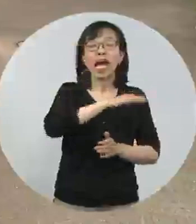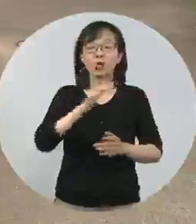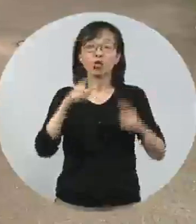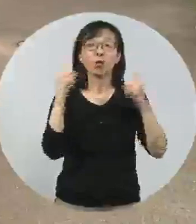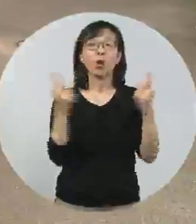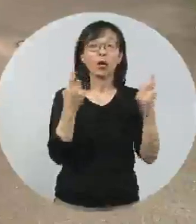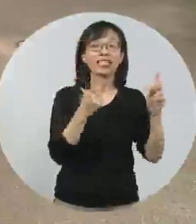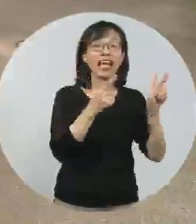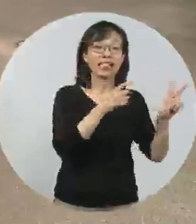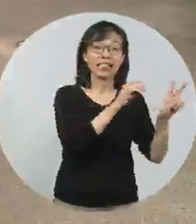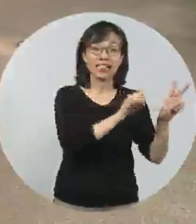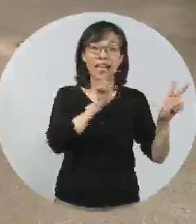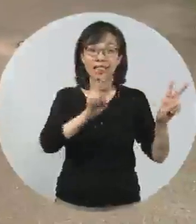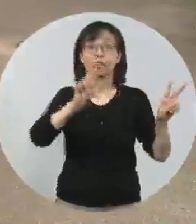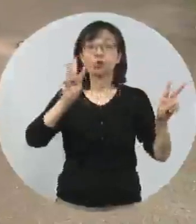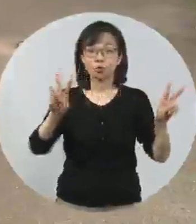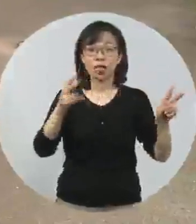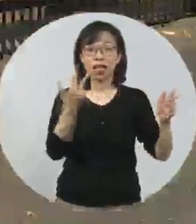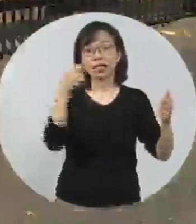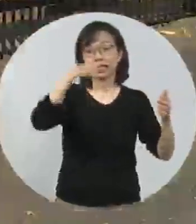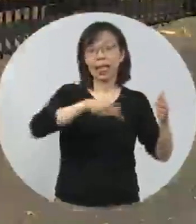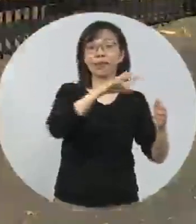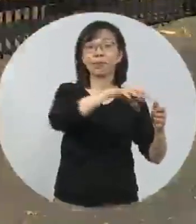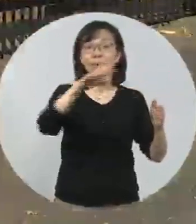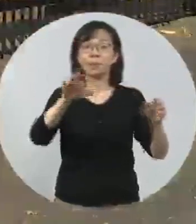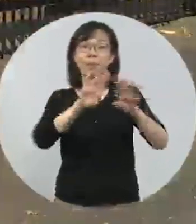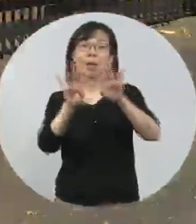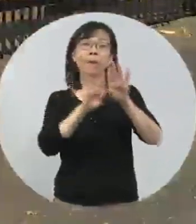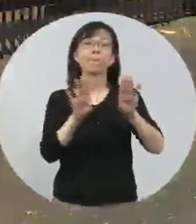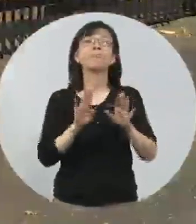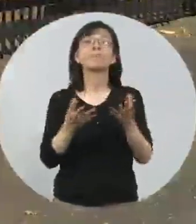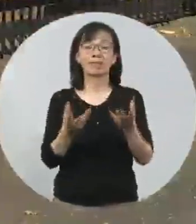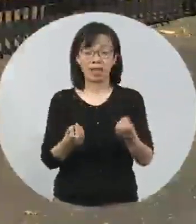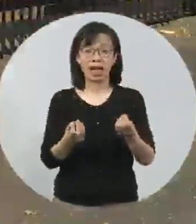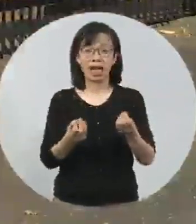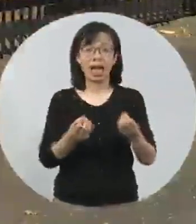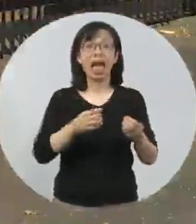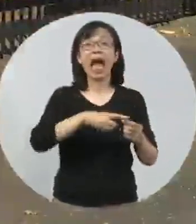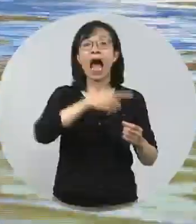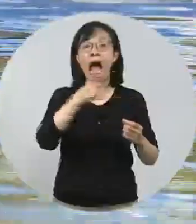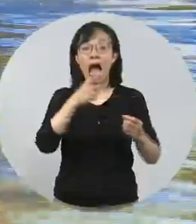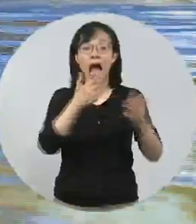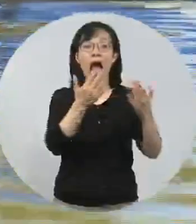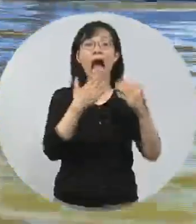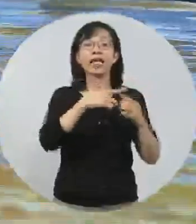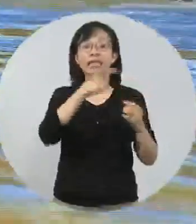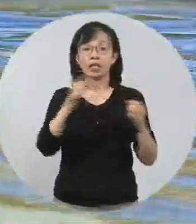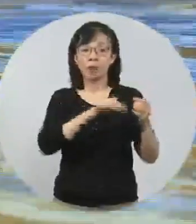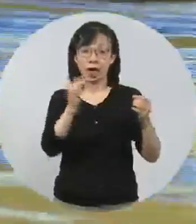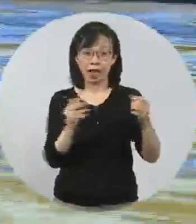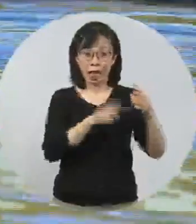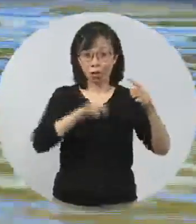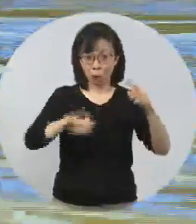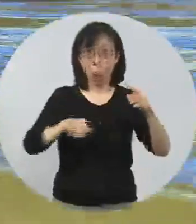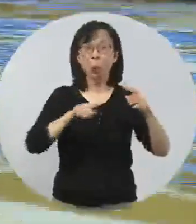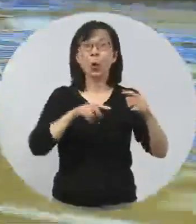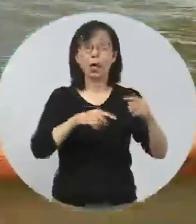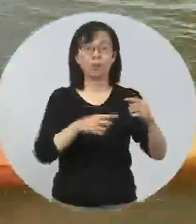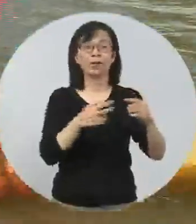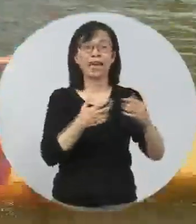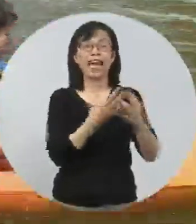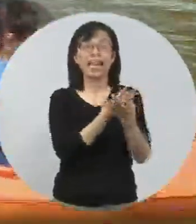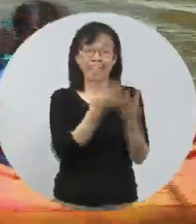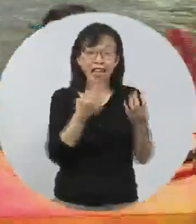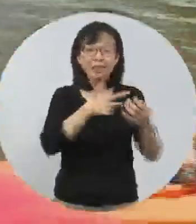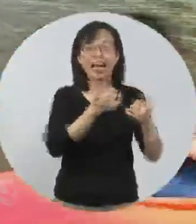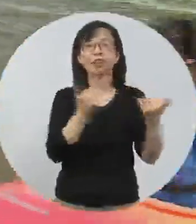が市内各施設で開催されました。秋葉台公園では大勢の市民が汗を流しました